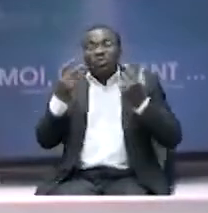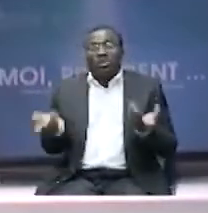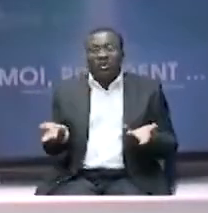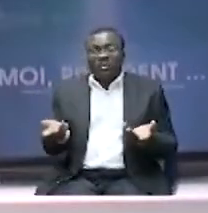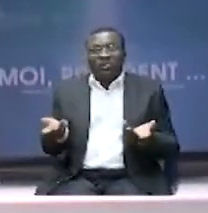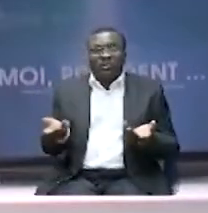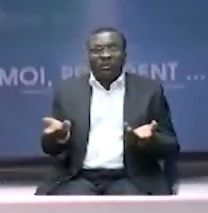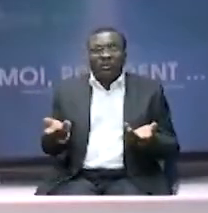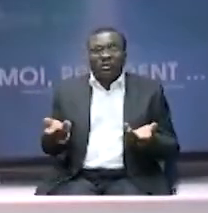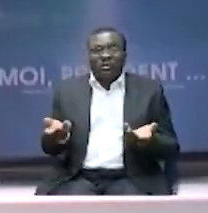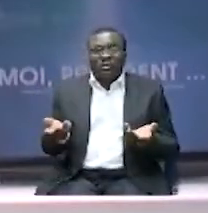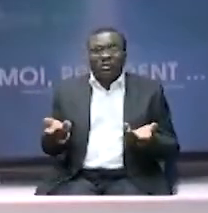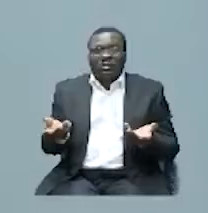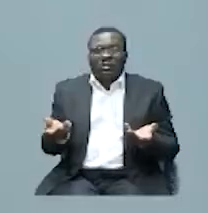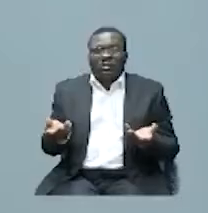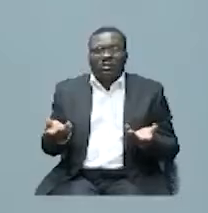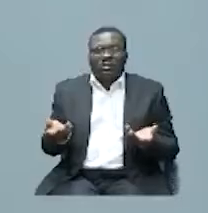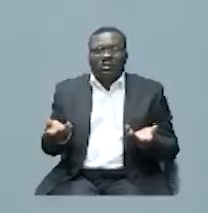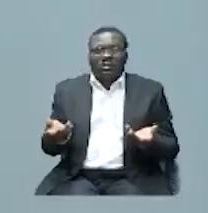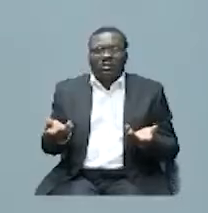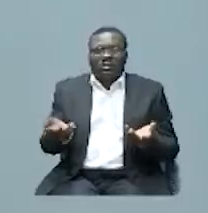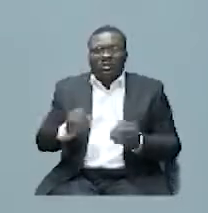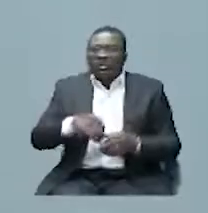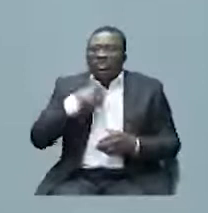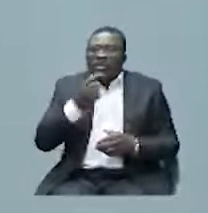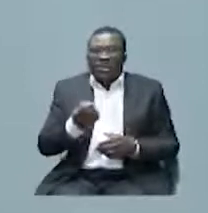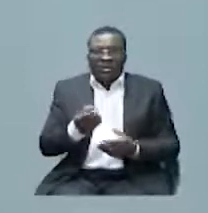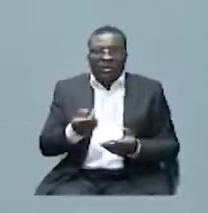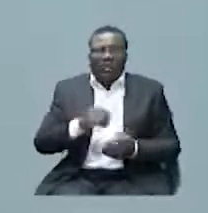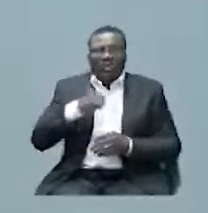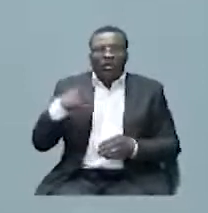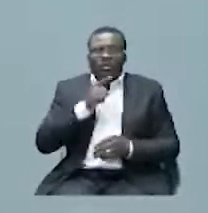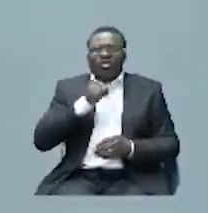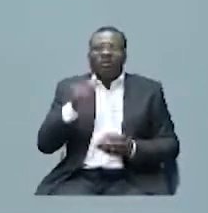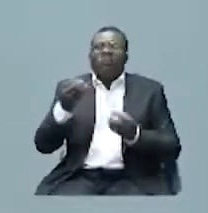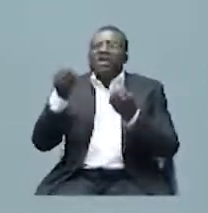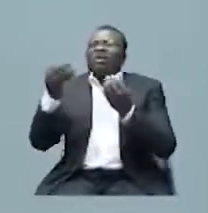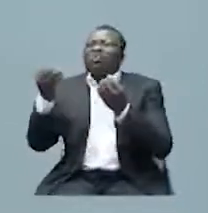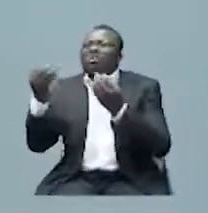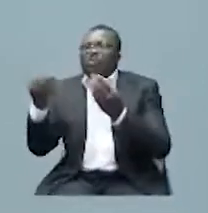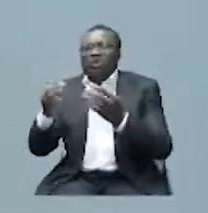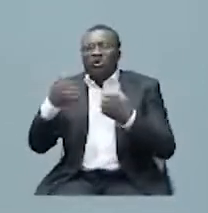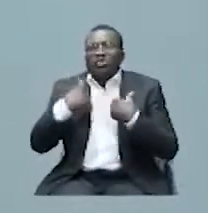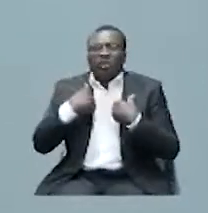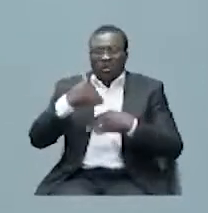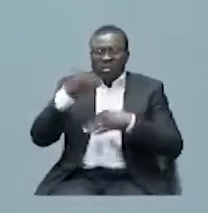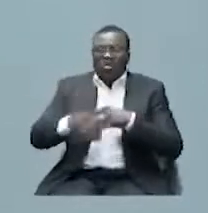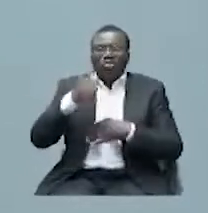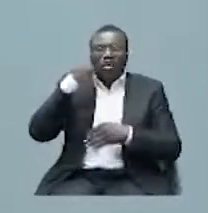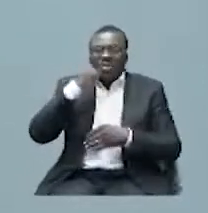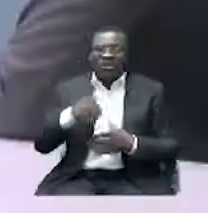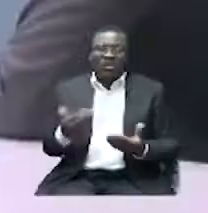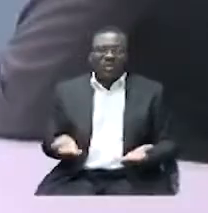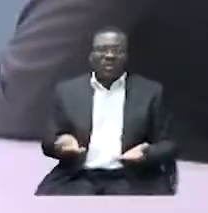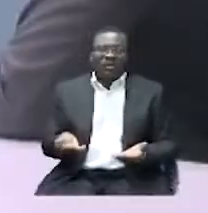Béninois. C'est votre cas, vous. Je l'ai dit tout à l'heure, nous ne sommes pas nombreux ceux qui ont le pain quotidien ou ceux qui ont